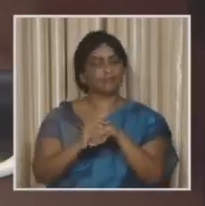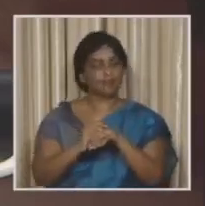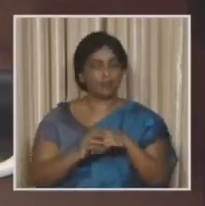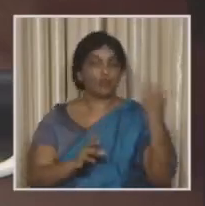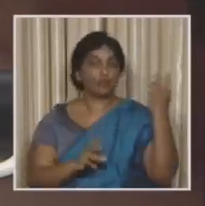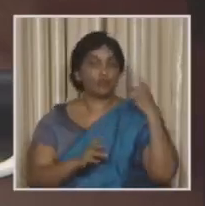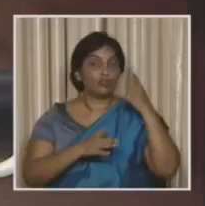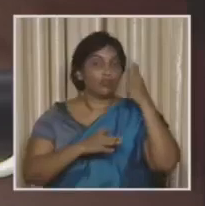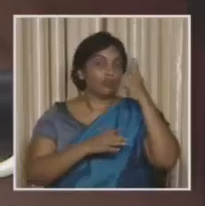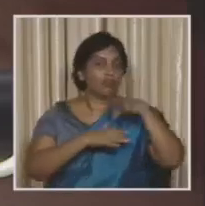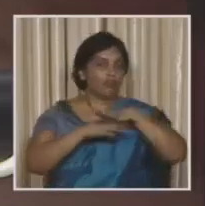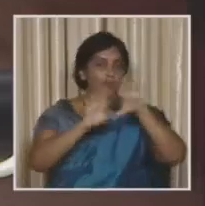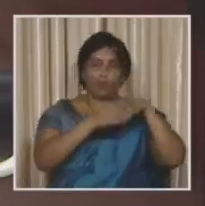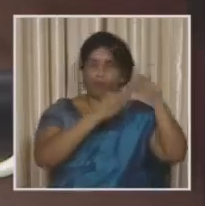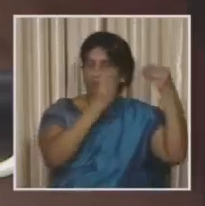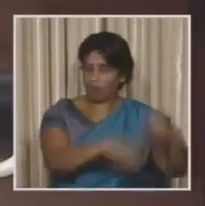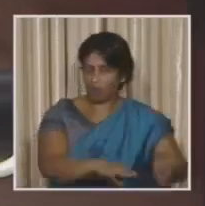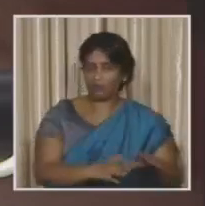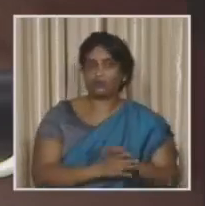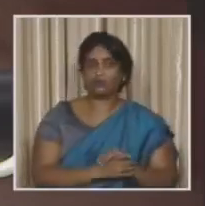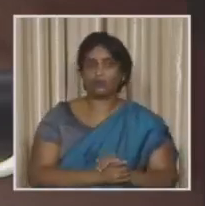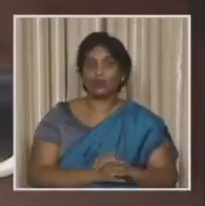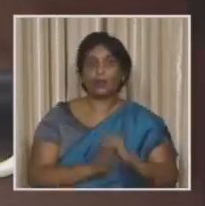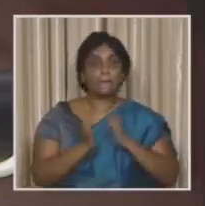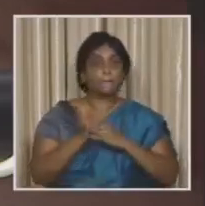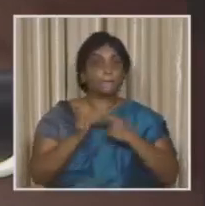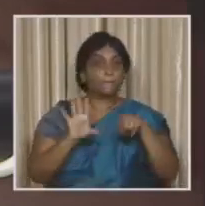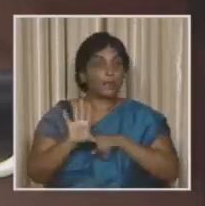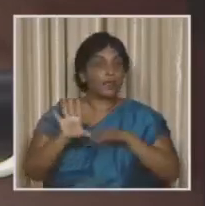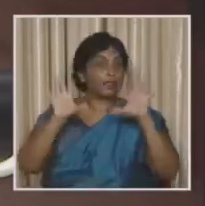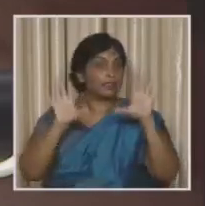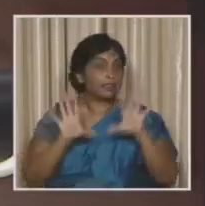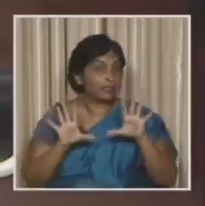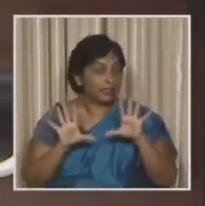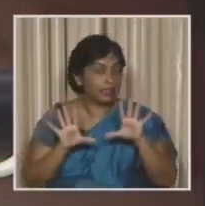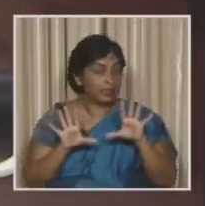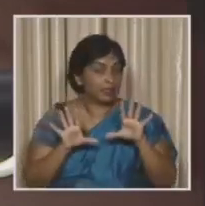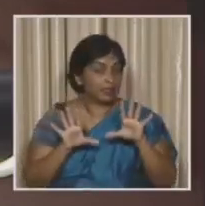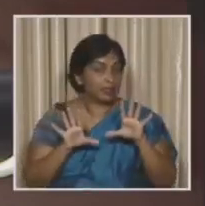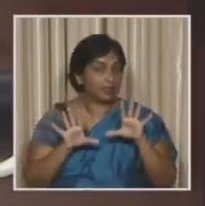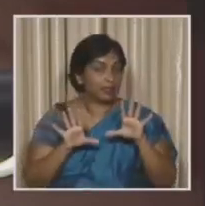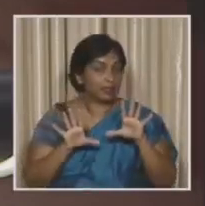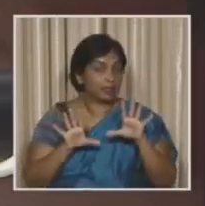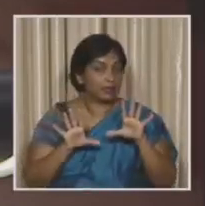Muslim antawadaya parajaya pat karana bawa. Mei masa 10 winida.